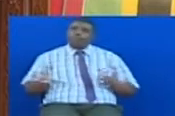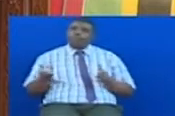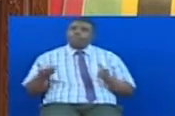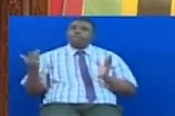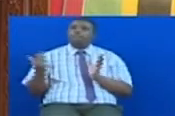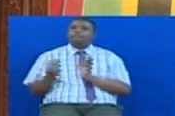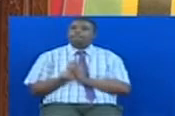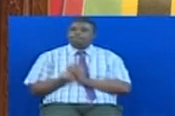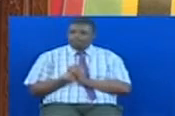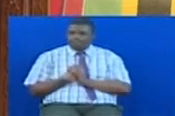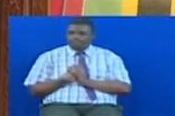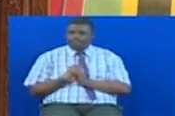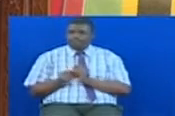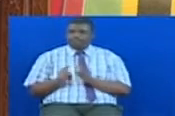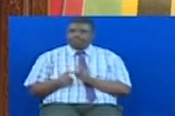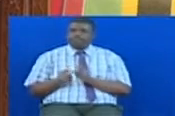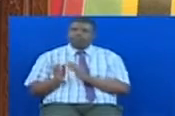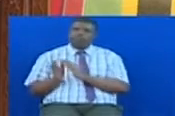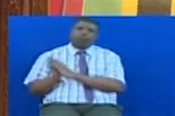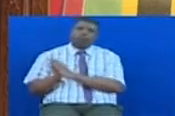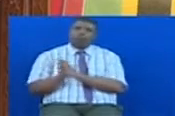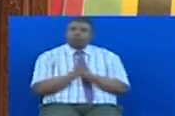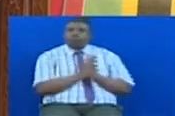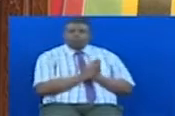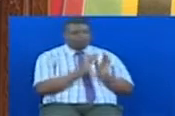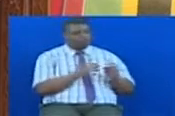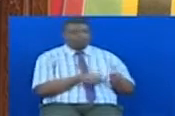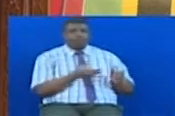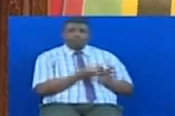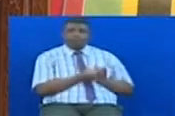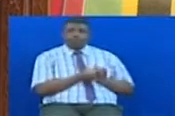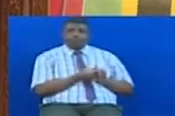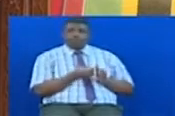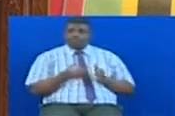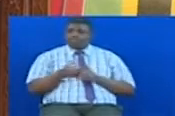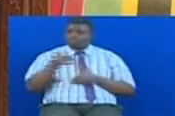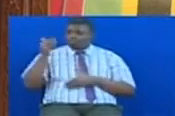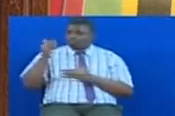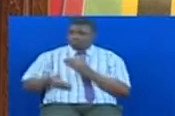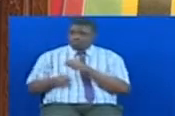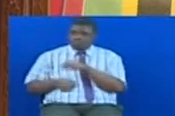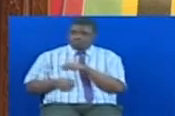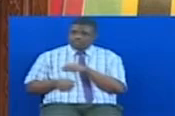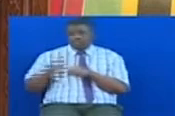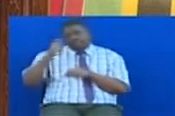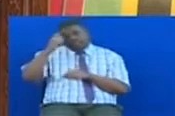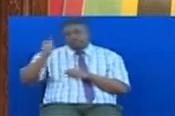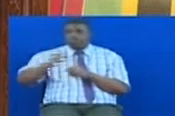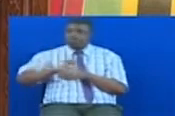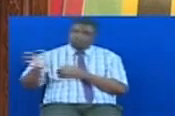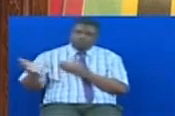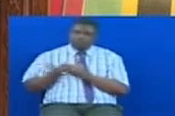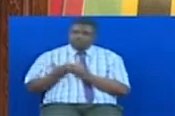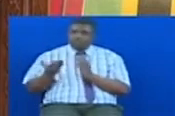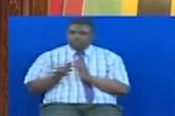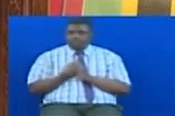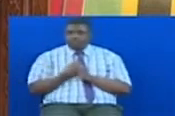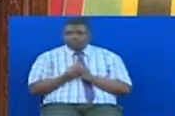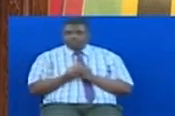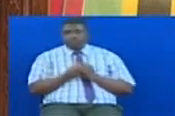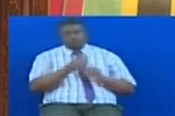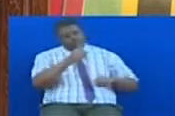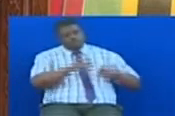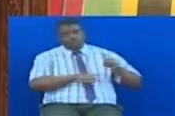pamoja. Niwashukuru sana, na tuko pamoja, tunaenda mwisho, na naamini tutarudi pamoja hapa tuendelee kupambana kujenga nchi